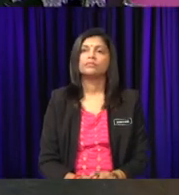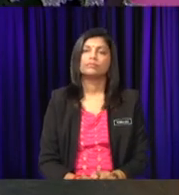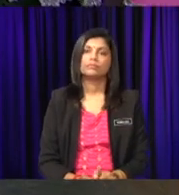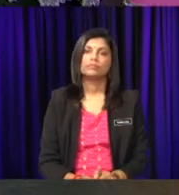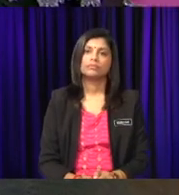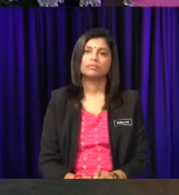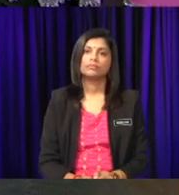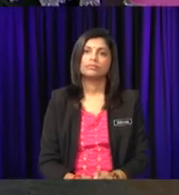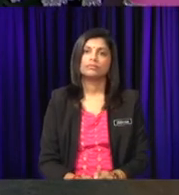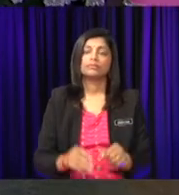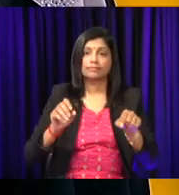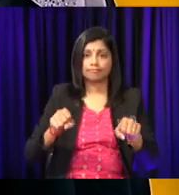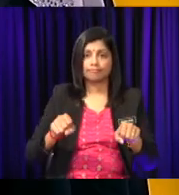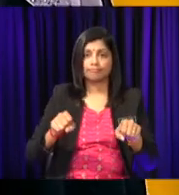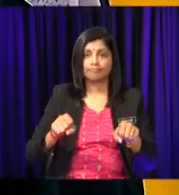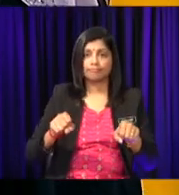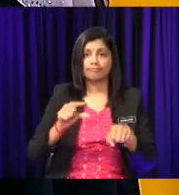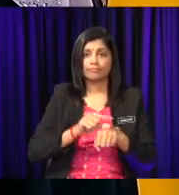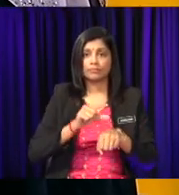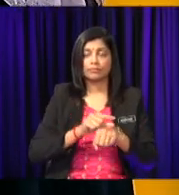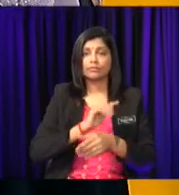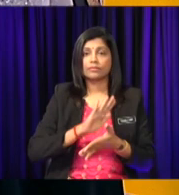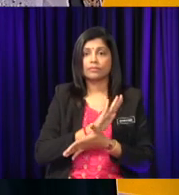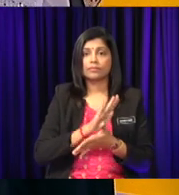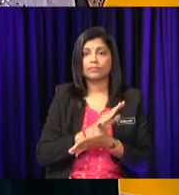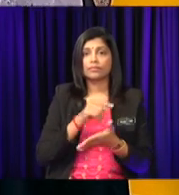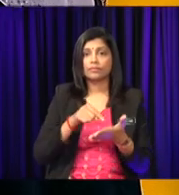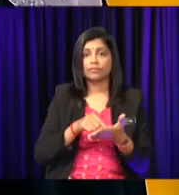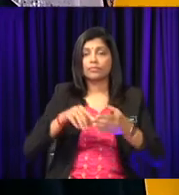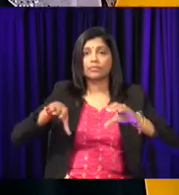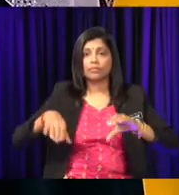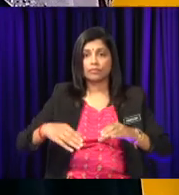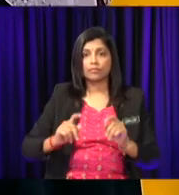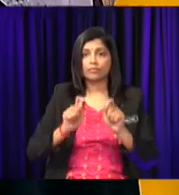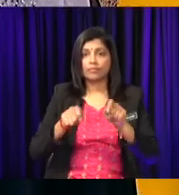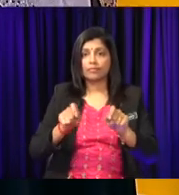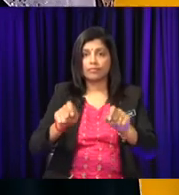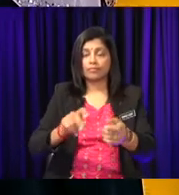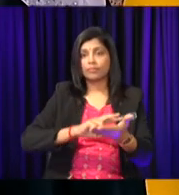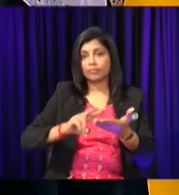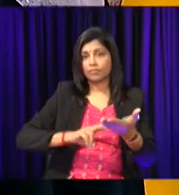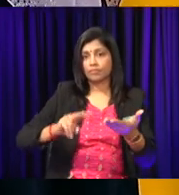boleh aplikasikan kertas ini untuk kita laksanakan teknik bacaan sebenarnya